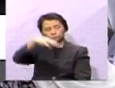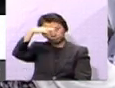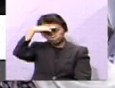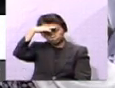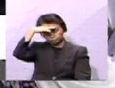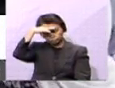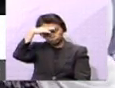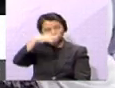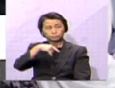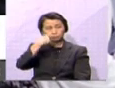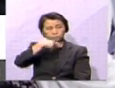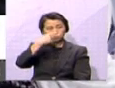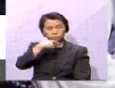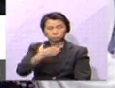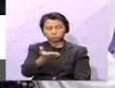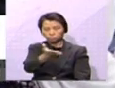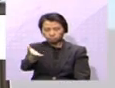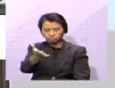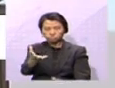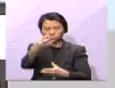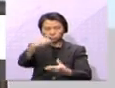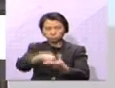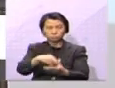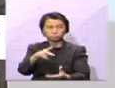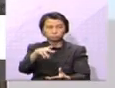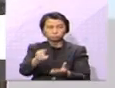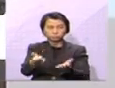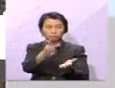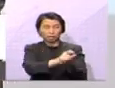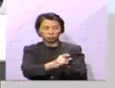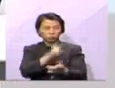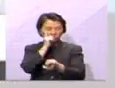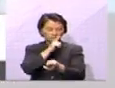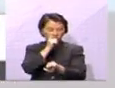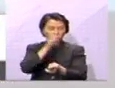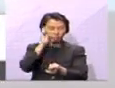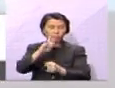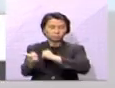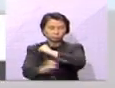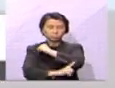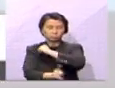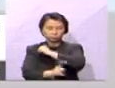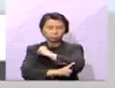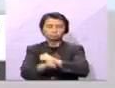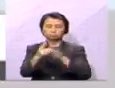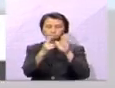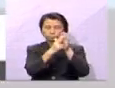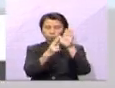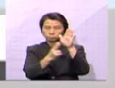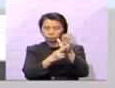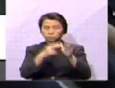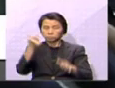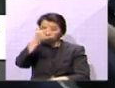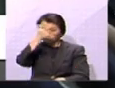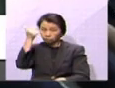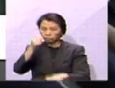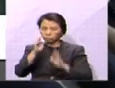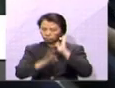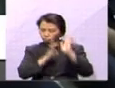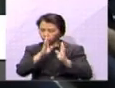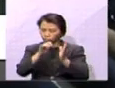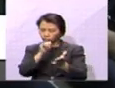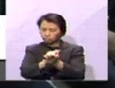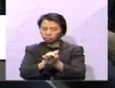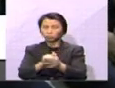Kadir Mohamad menegaskan mereka yang terlibat dalam kes laporan palsu akan dikenakan tindakan undang-undang ini kerana perbuatan